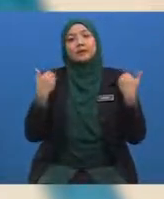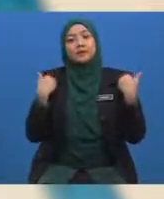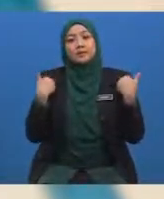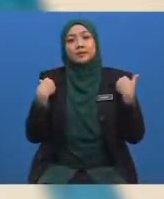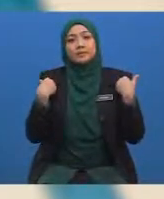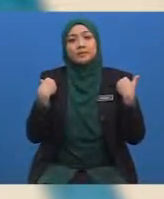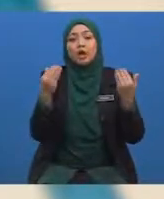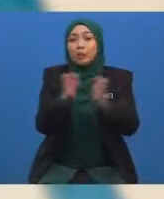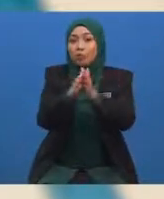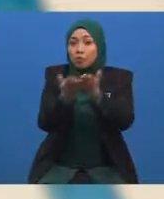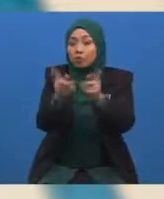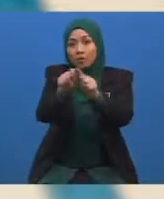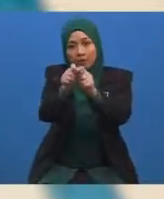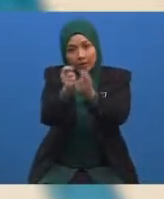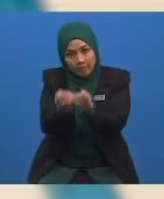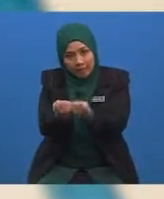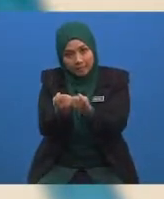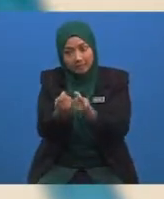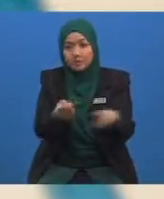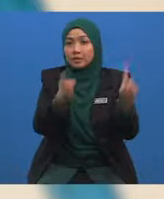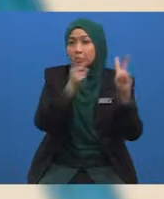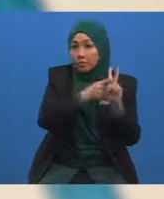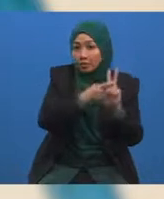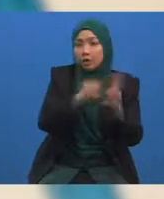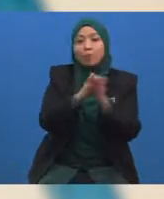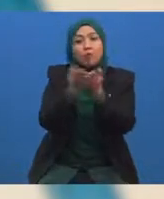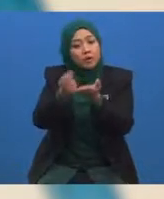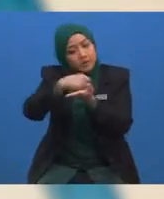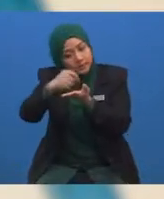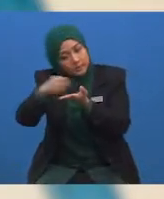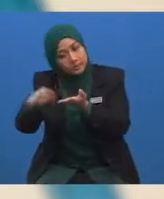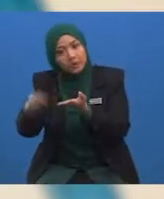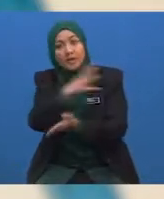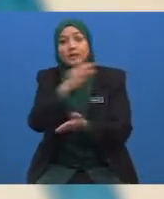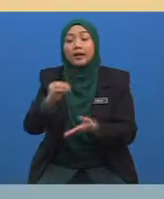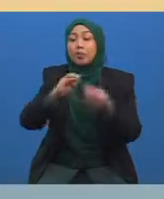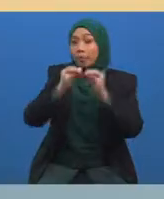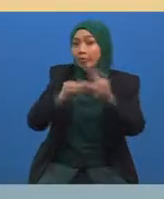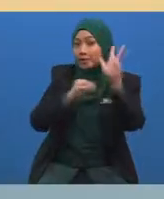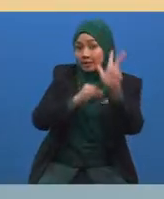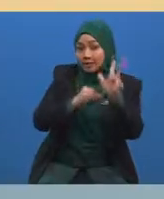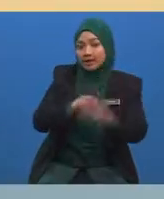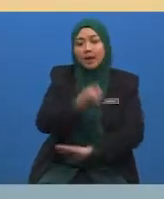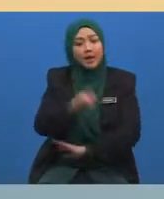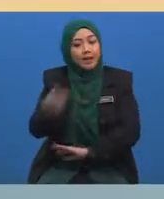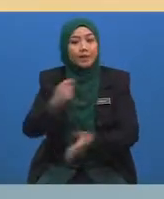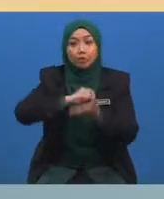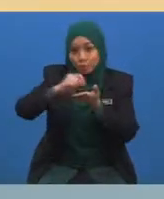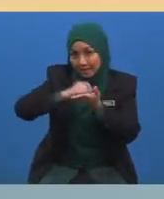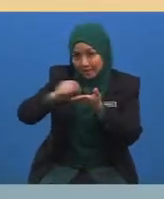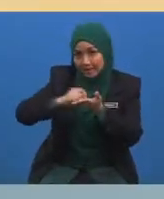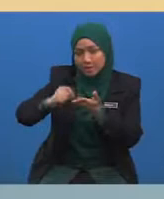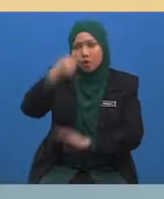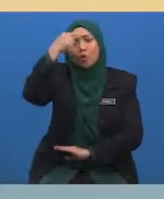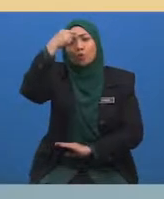dengan buku teks, buku catatan dan alat tulis. Ini adalah